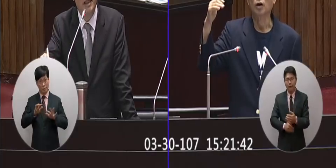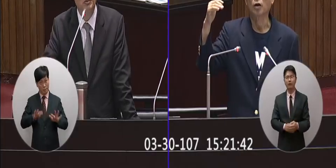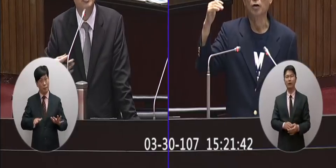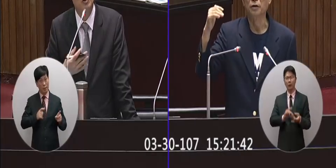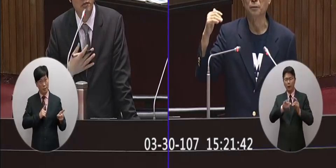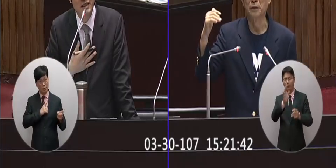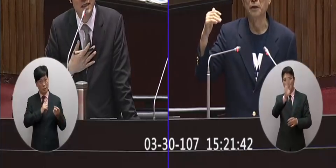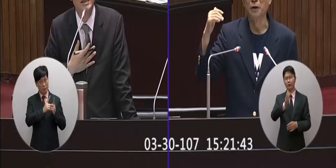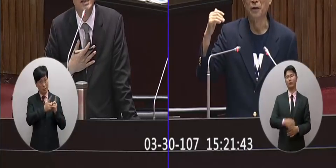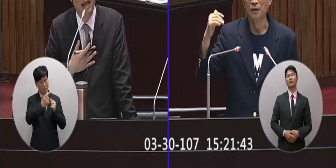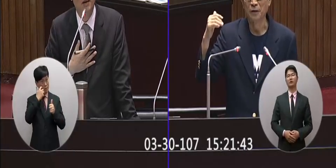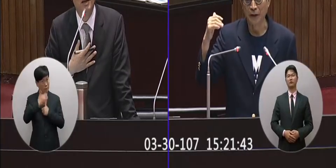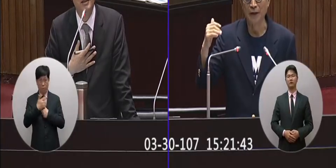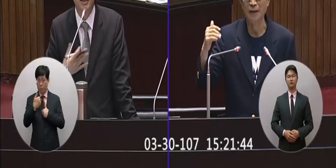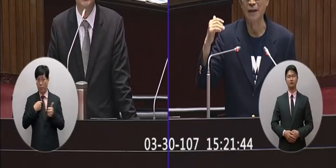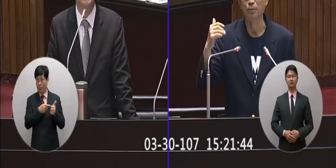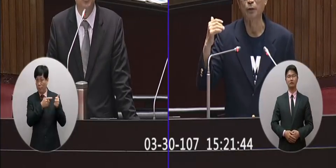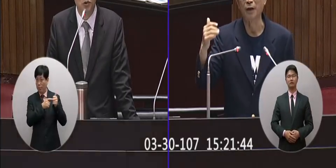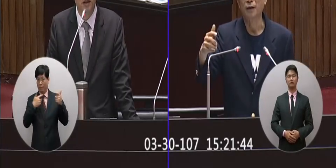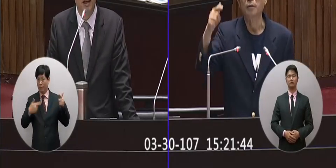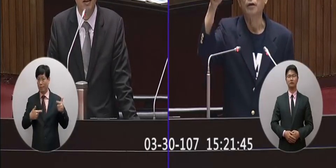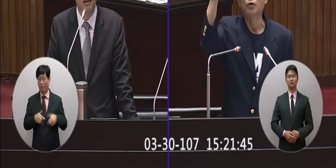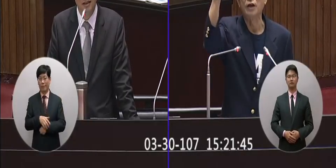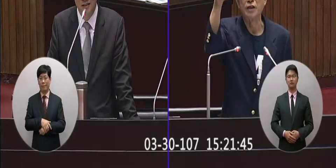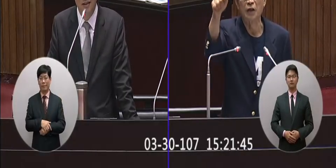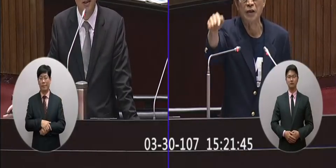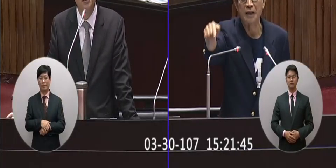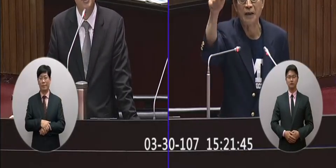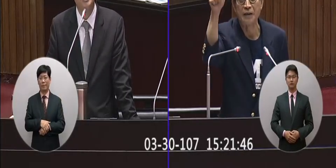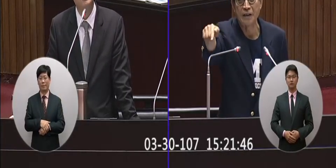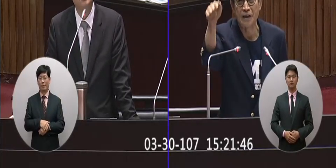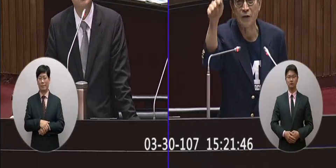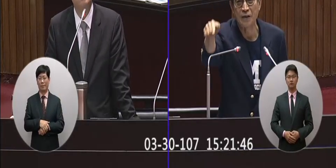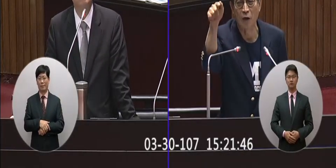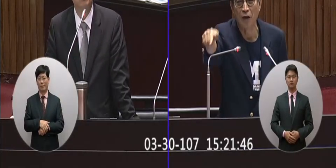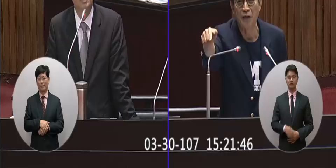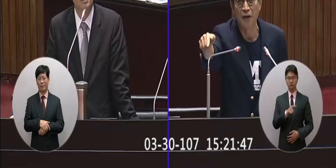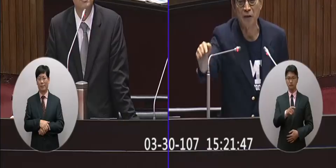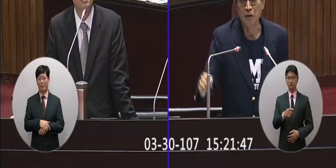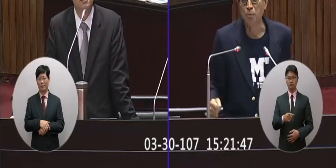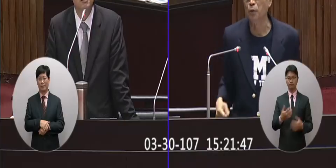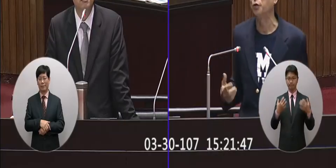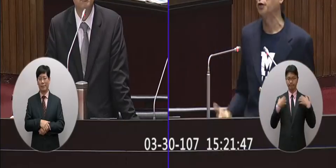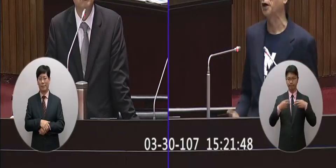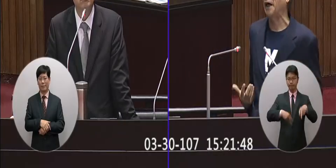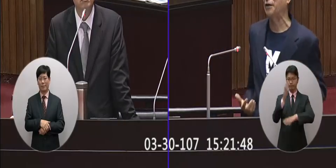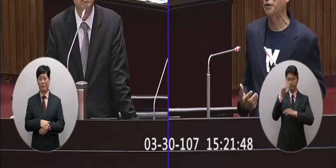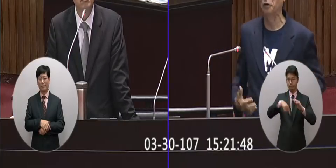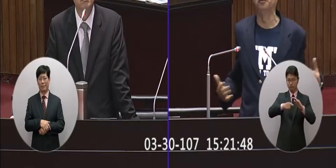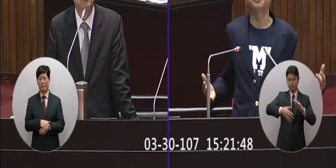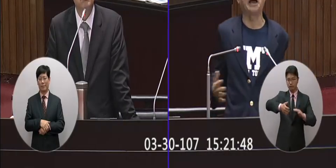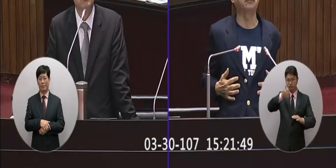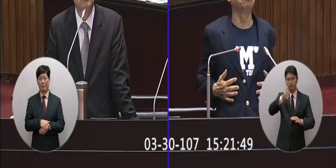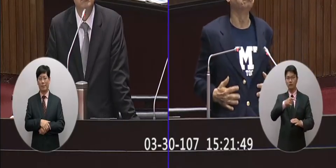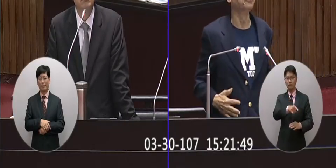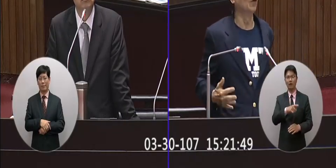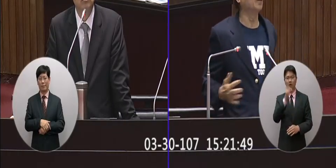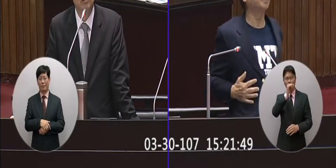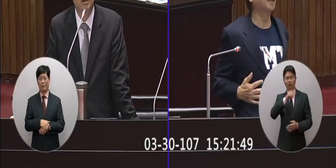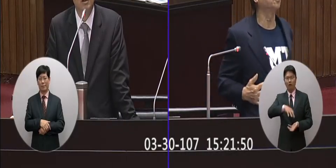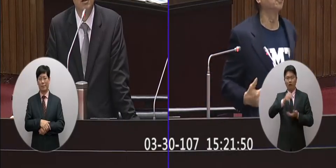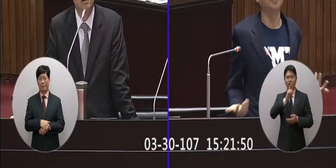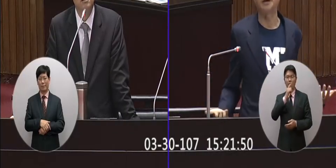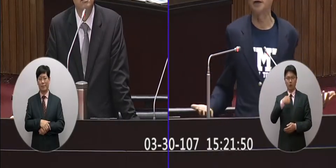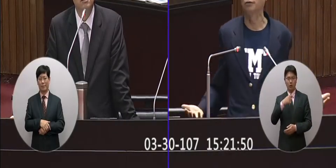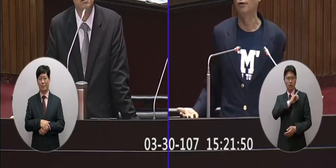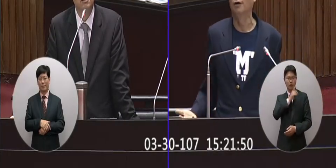天他这样不是我们刺激他嘛？这很清楚嘛？ 最少你在行政院长任内，不需要一开始讲我是台独，我